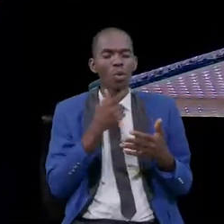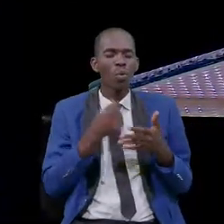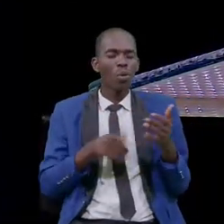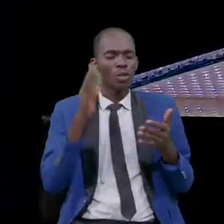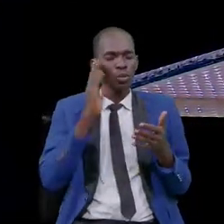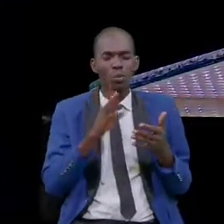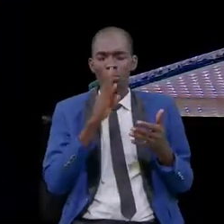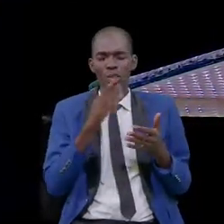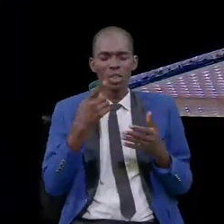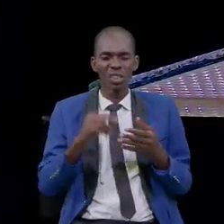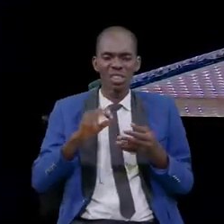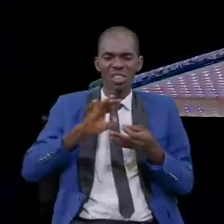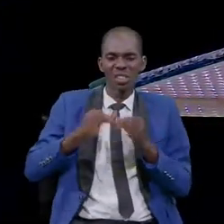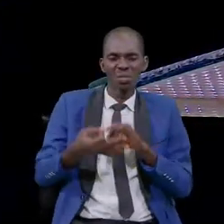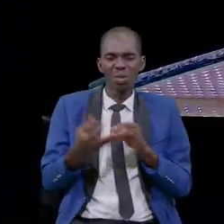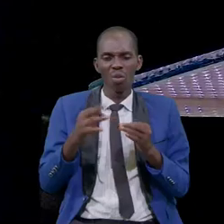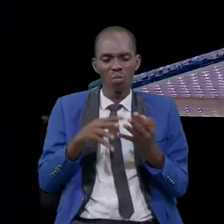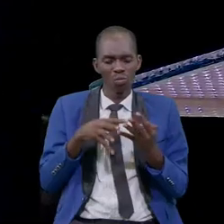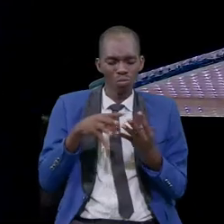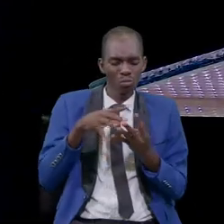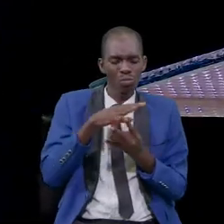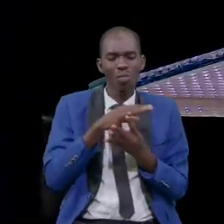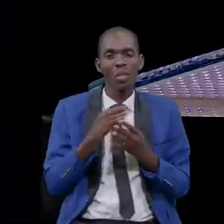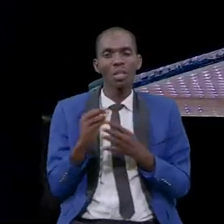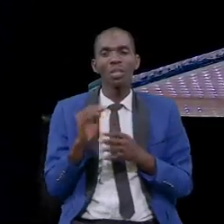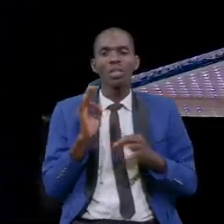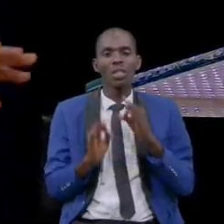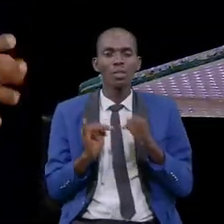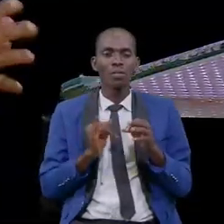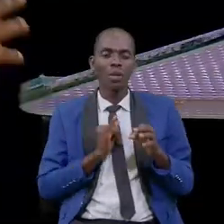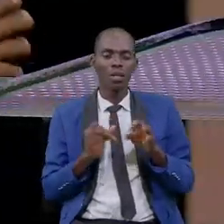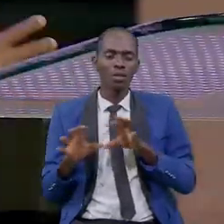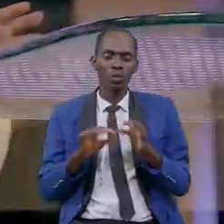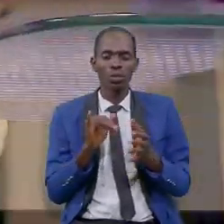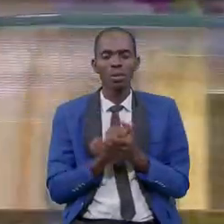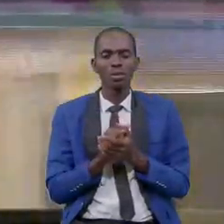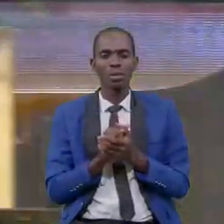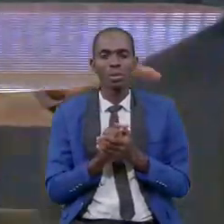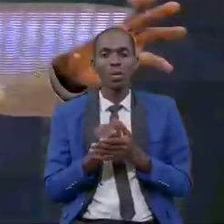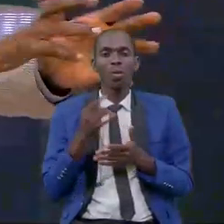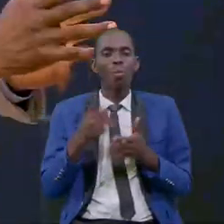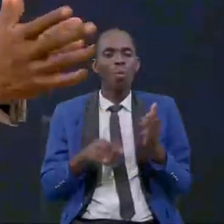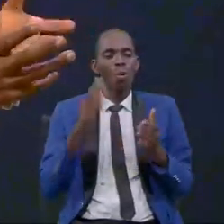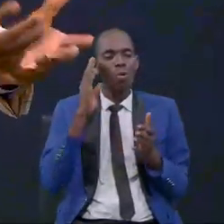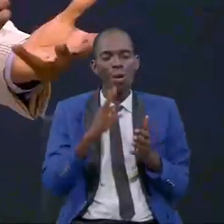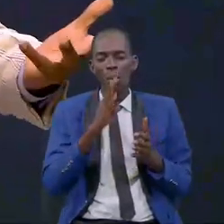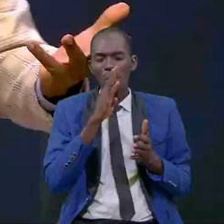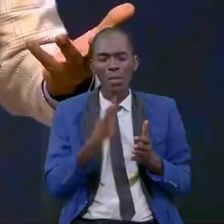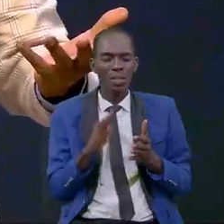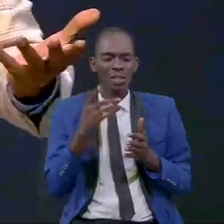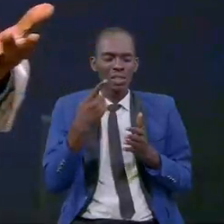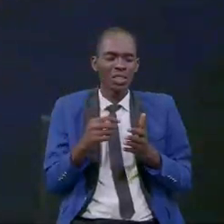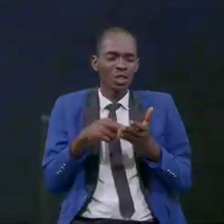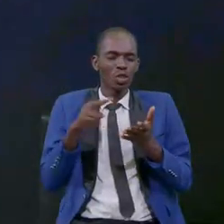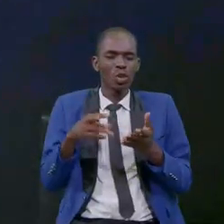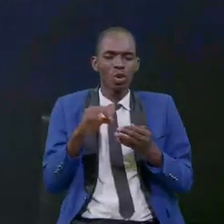ceci devant le Seigneur si je fais ça? Quelle sera la conséquence de ceci